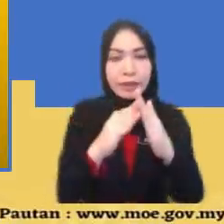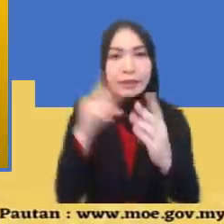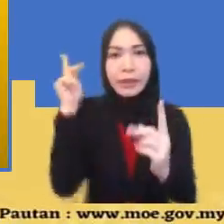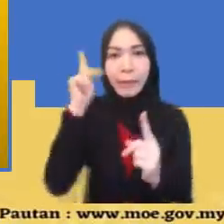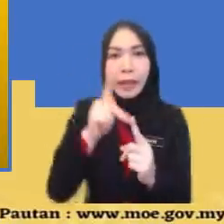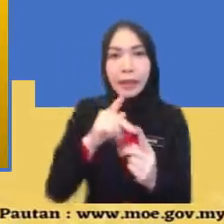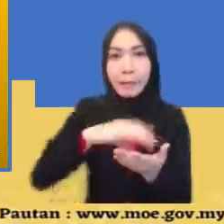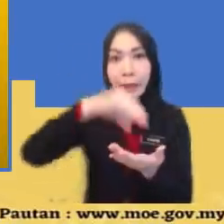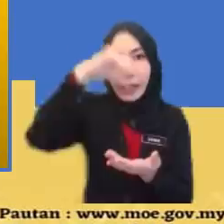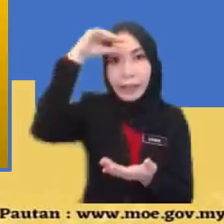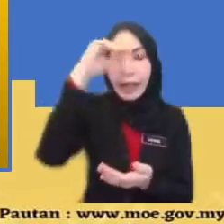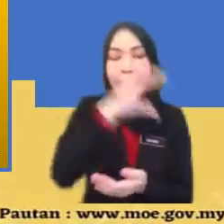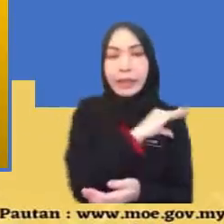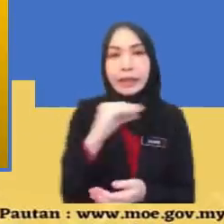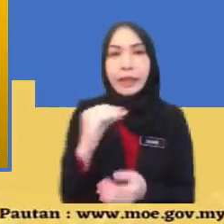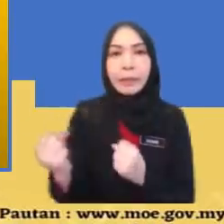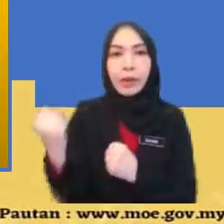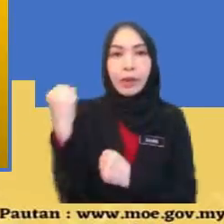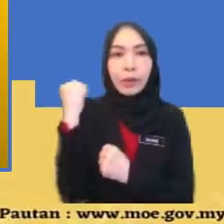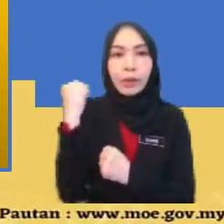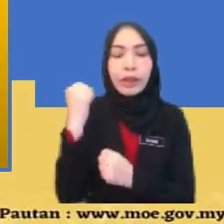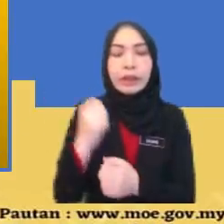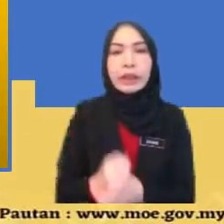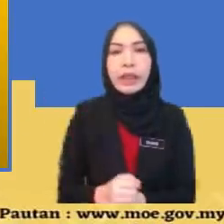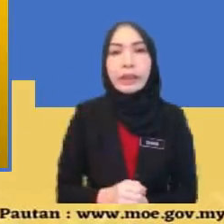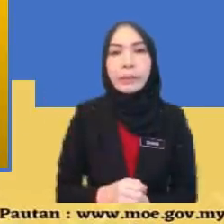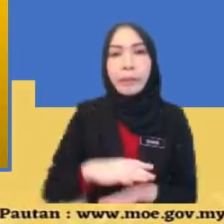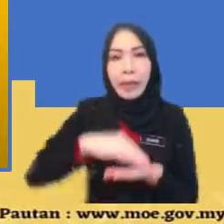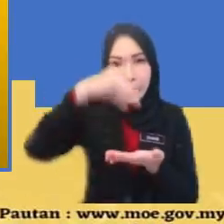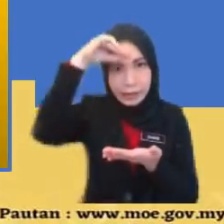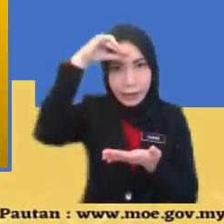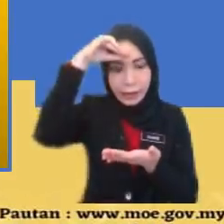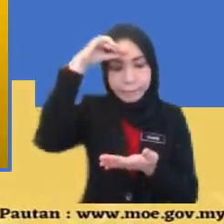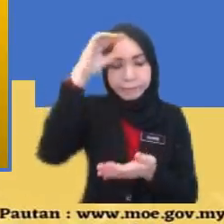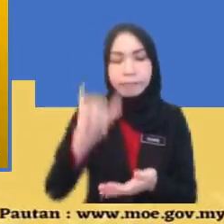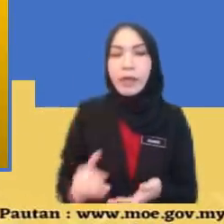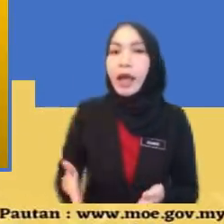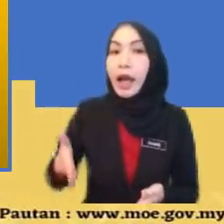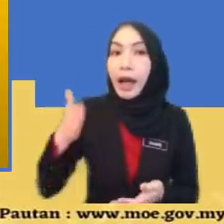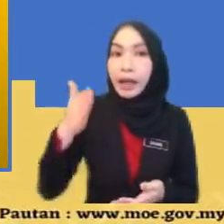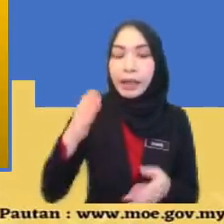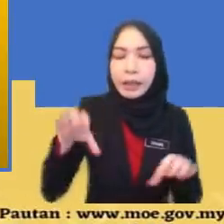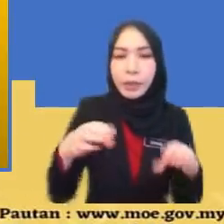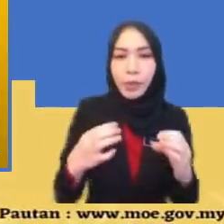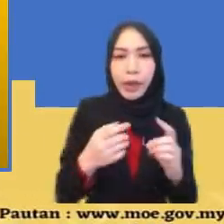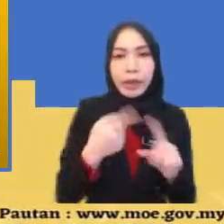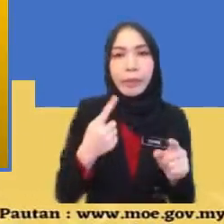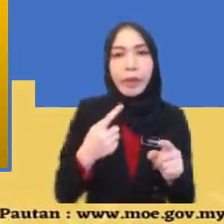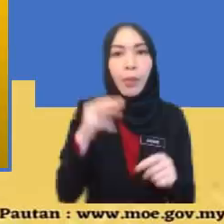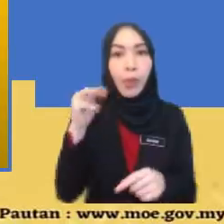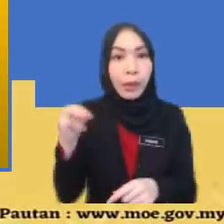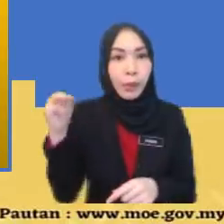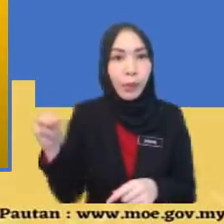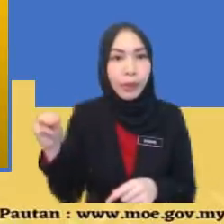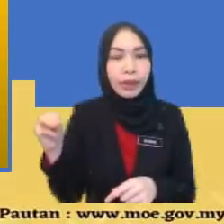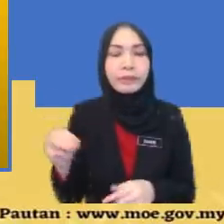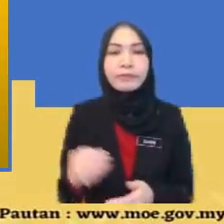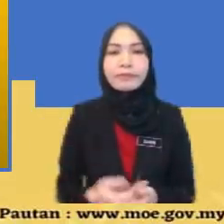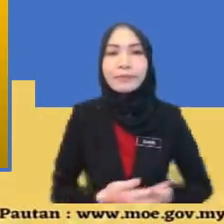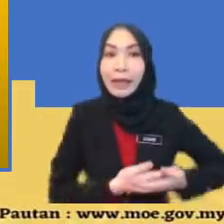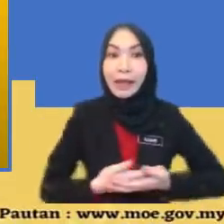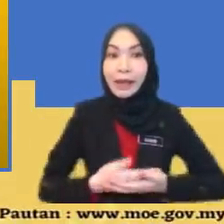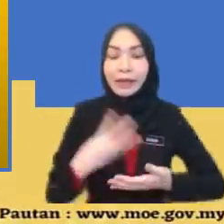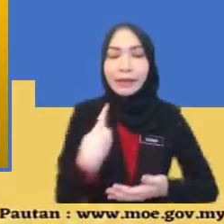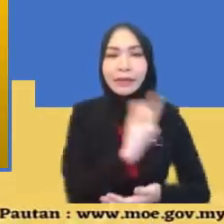pembelajaran yang Insyaallah dan dilalui oleh anak-anak kita pelaksanaan pengukuran dan pengayaan ini bertujuan untuk